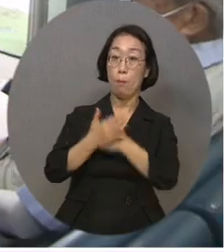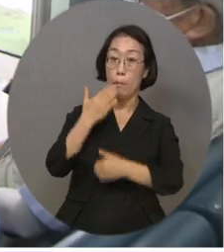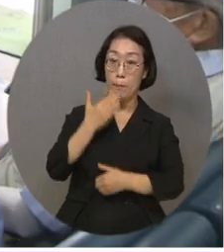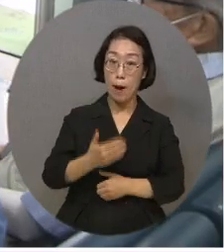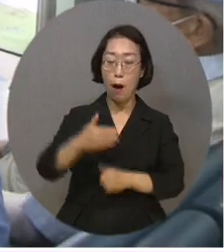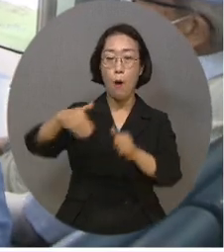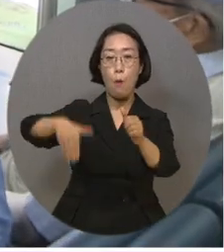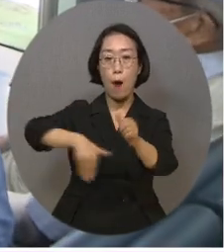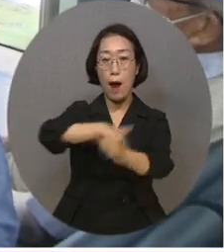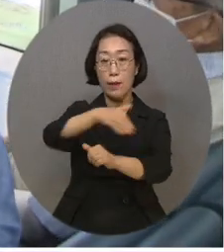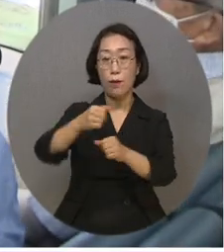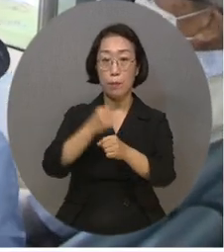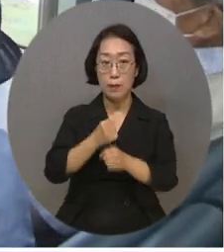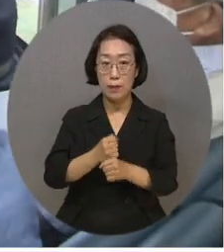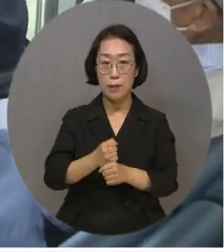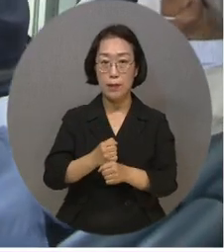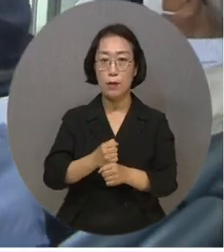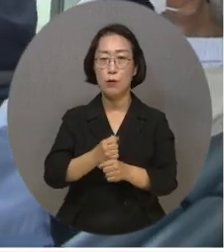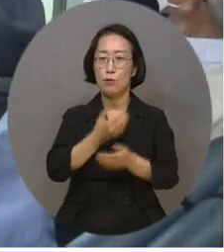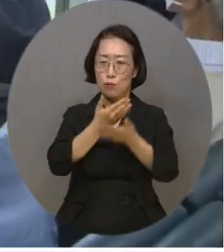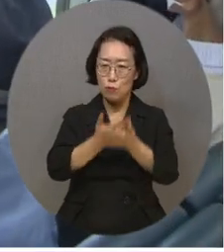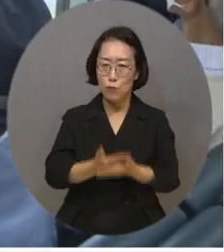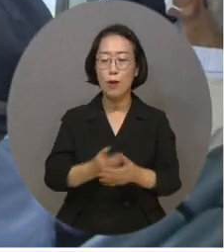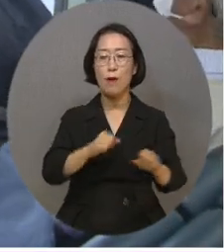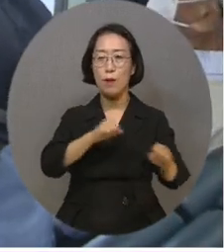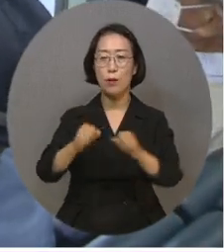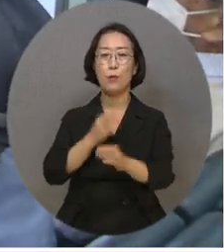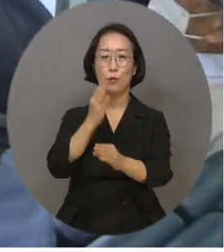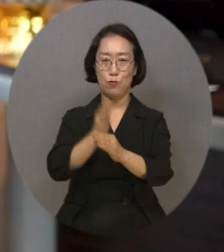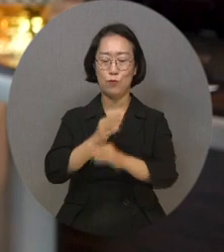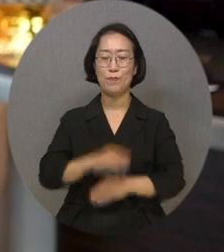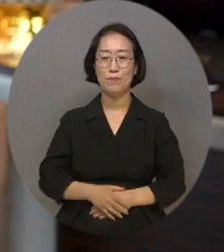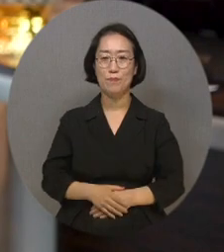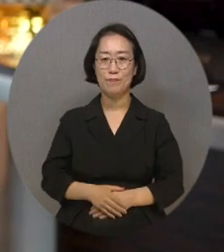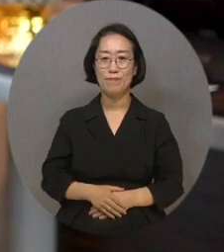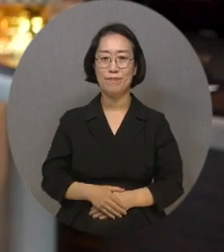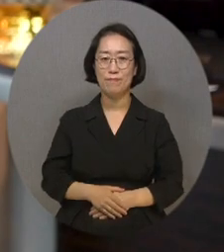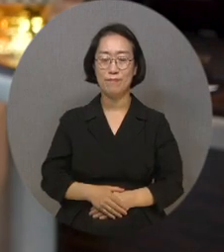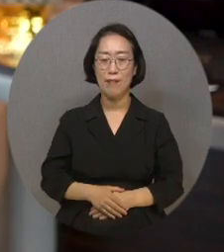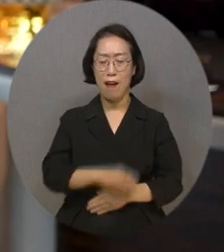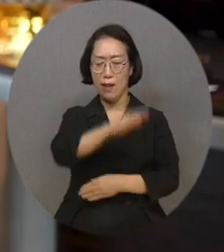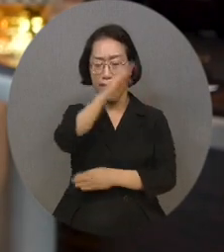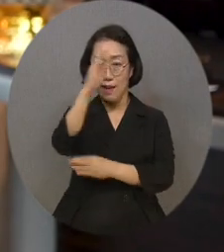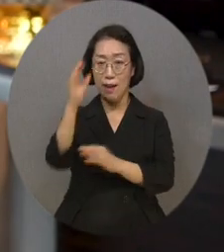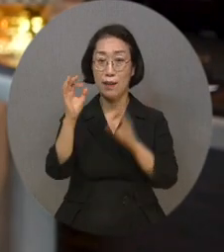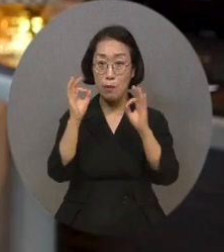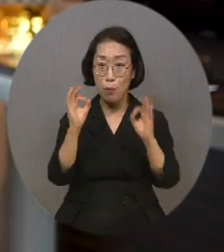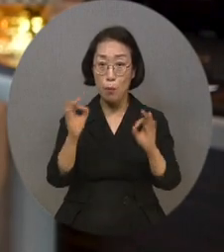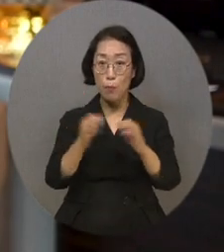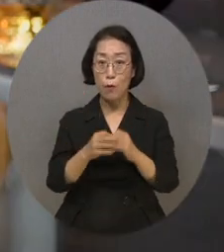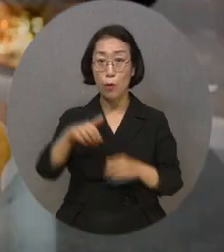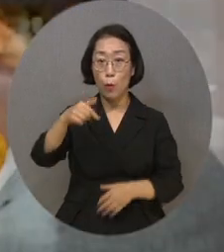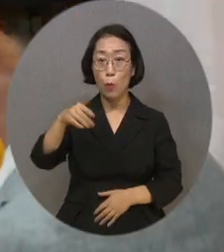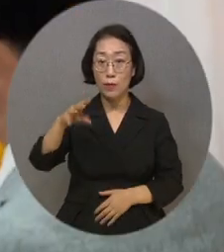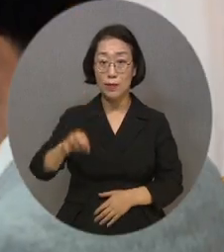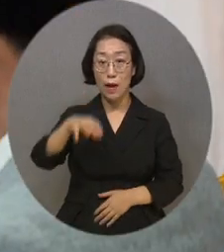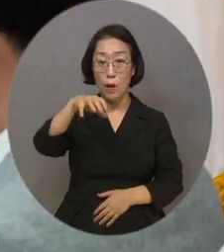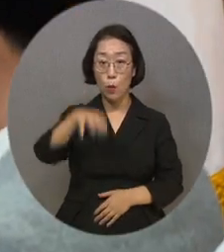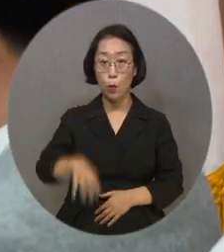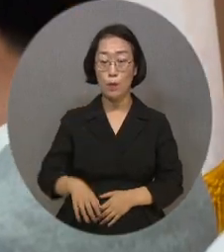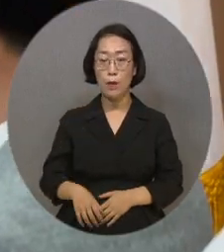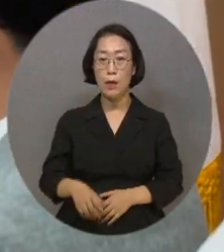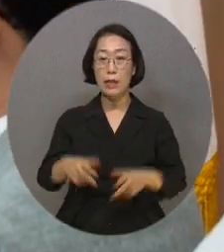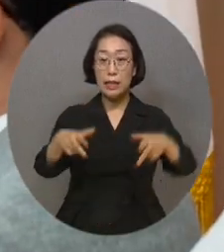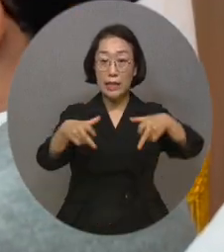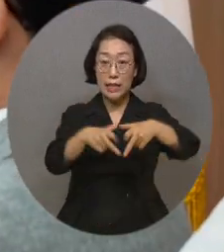환경 조성하는 데 역점을 두고 있습니다. 근데 지금 말씀하신 것처럼 지금 그 구창군이 장애인의 비율이